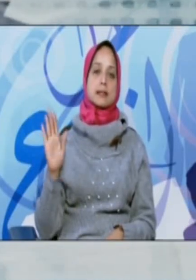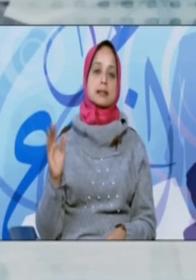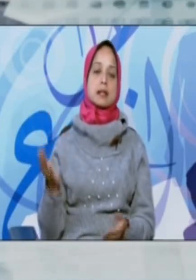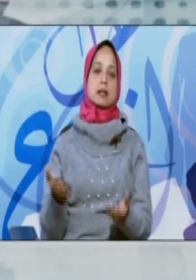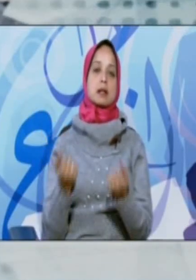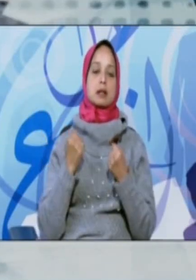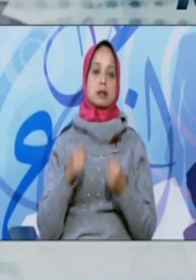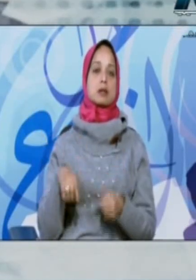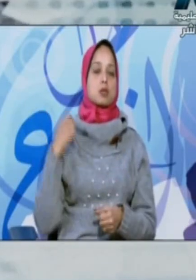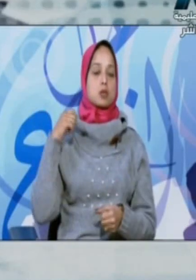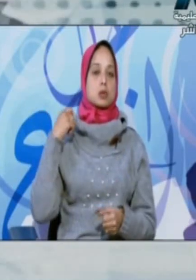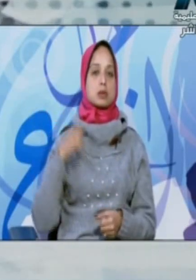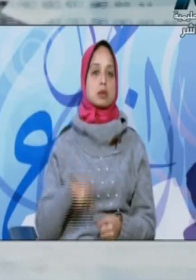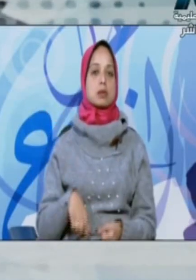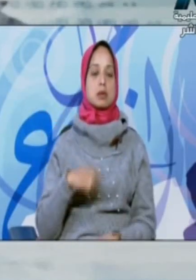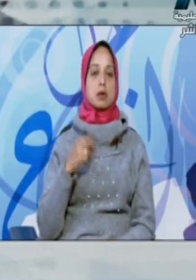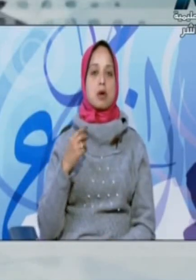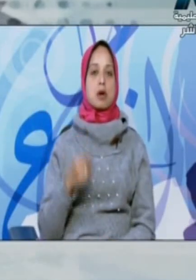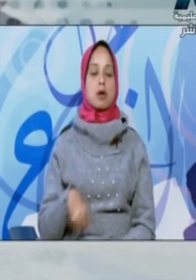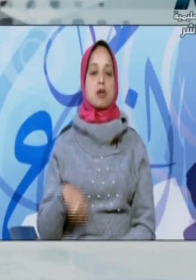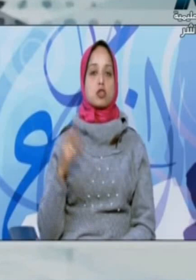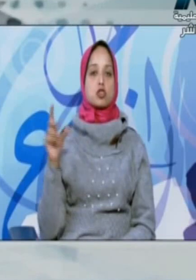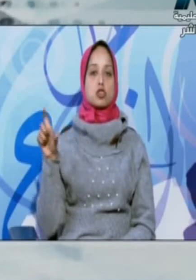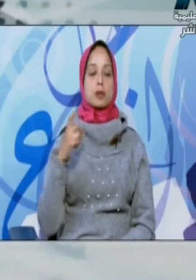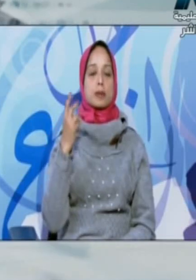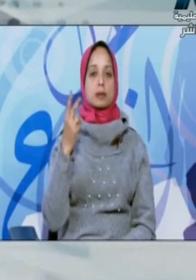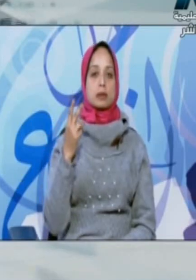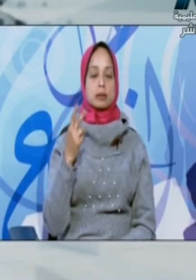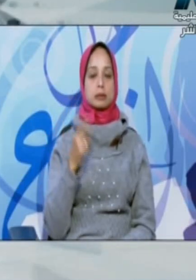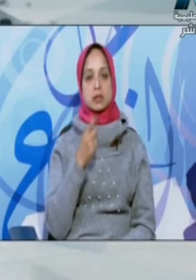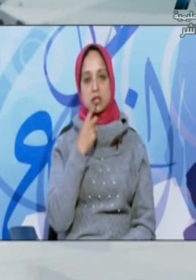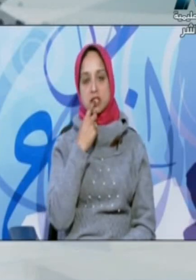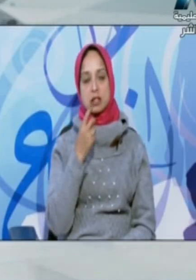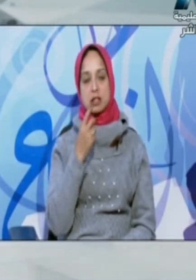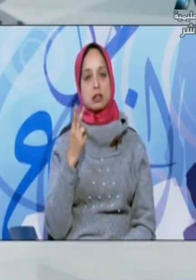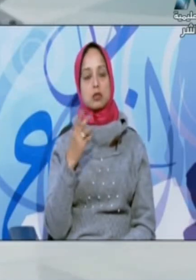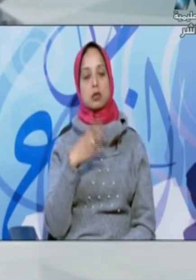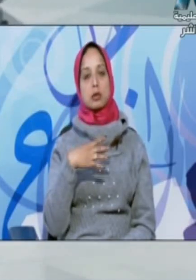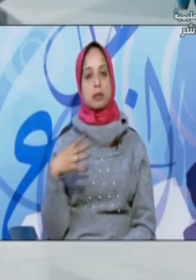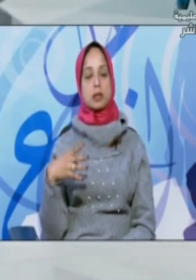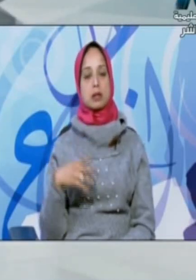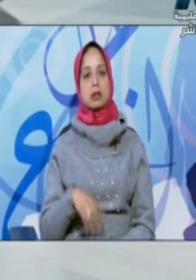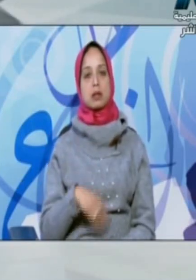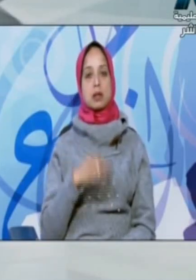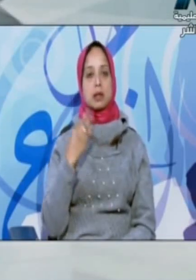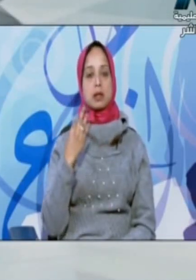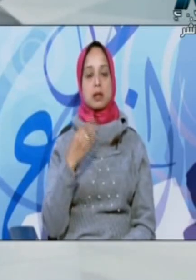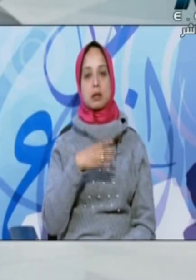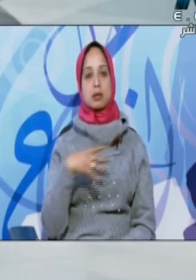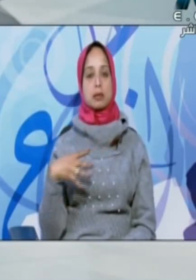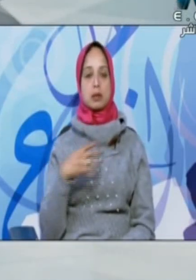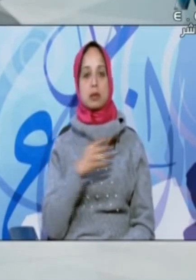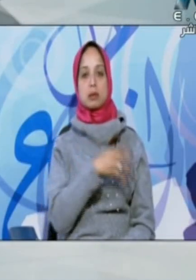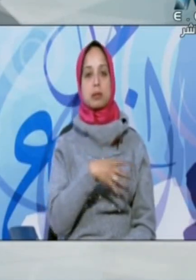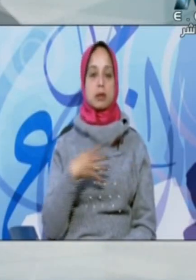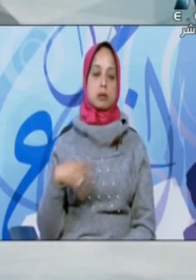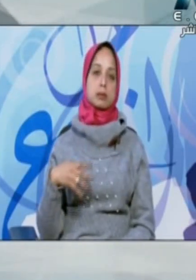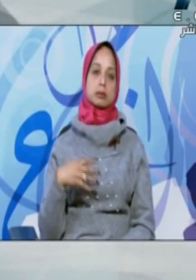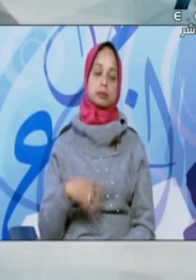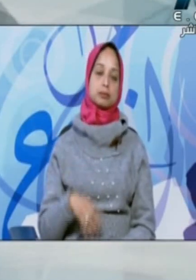42. حصل ايه بقى؟ فضل النحاس سعد 42 43 44 هنا في